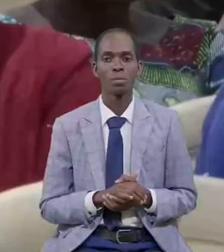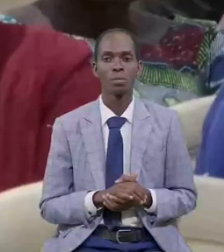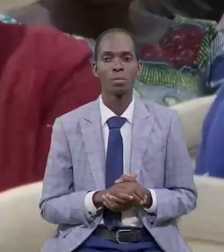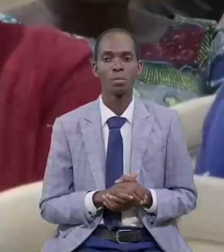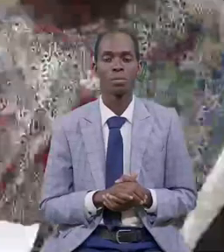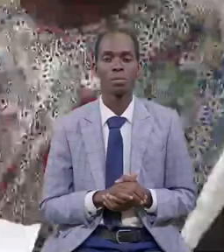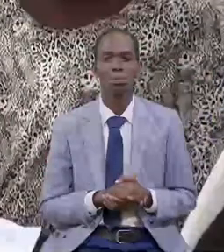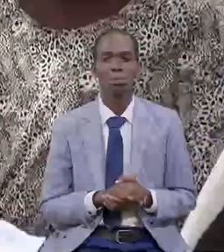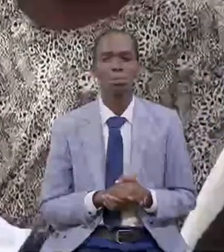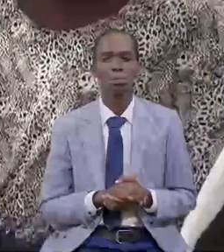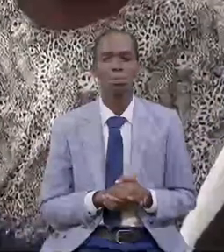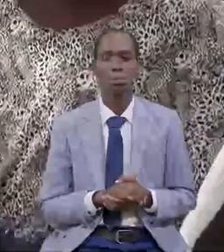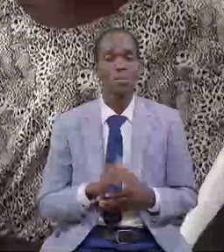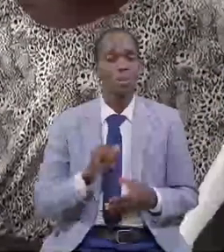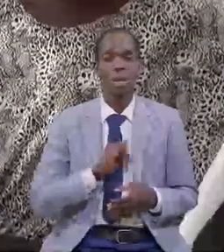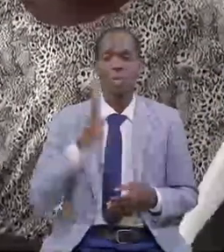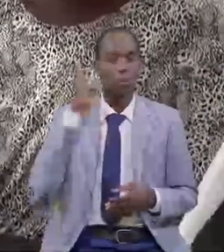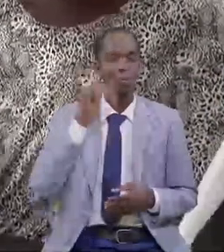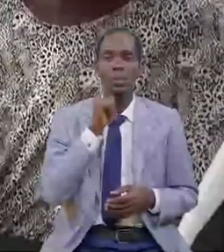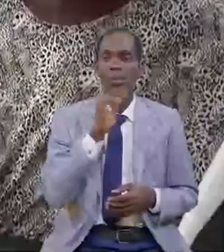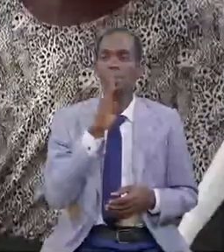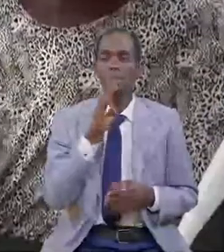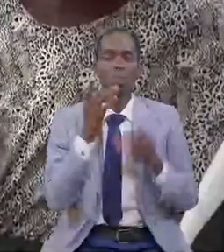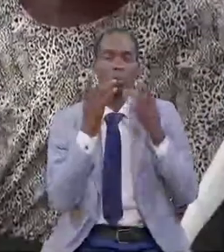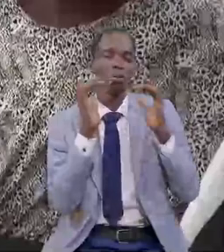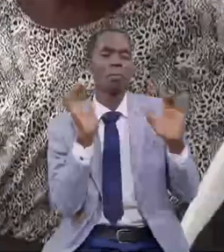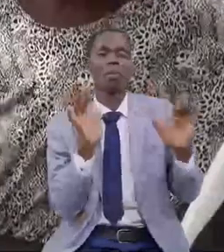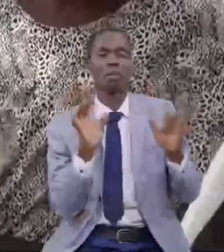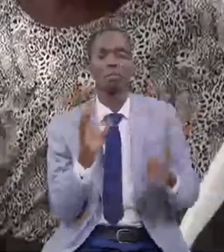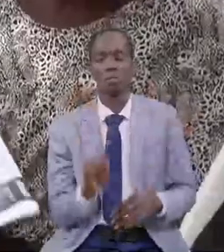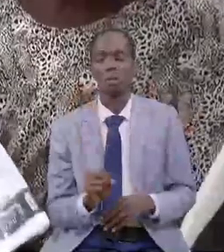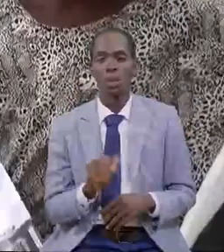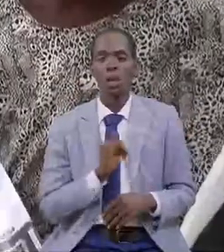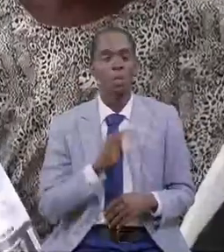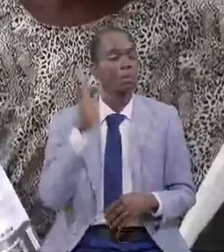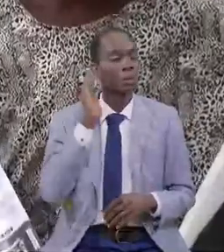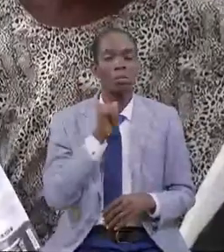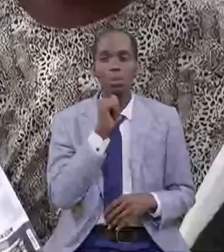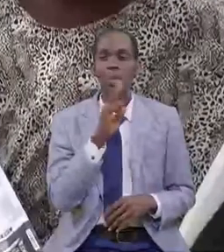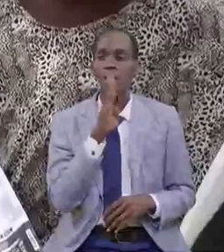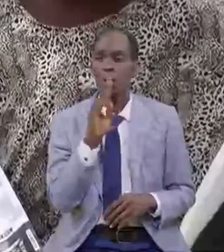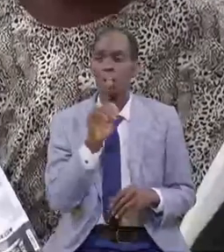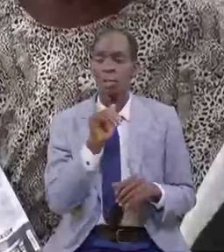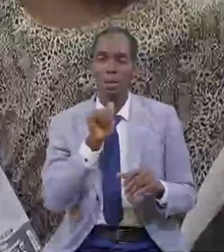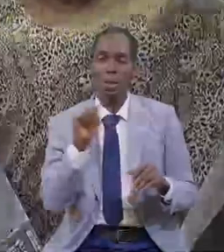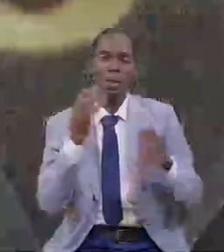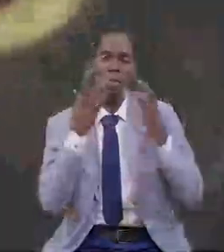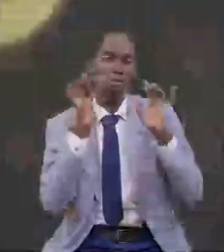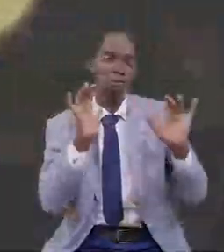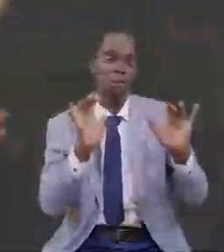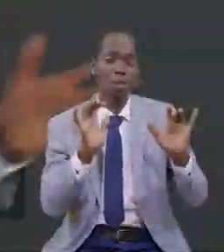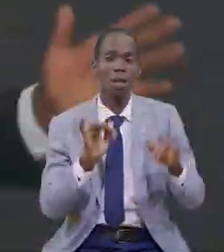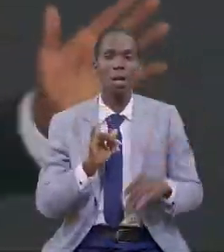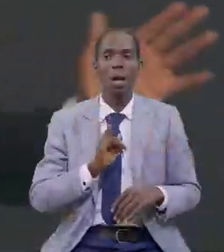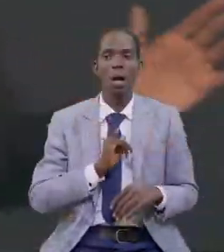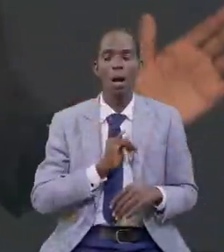sage je ne serai pas un M cœur je ne serai pas un percifleur je ne serai